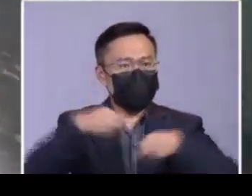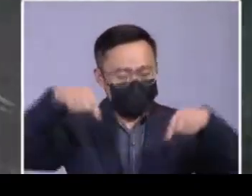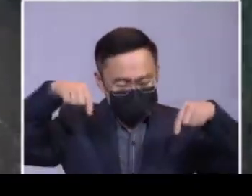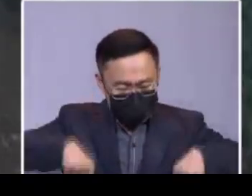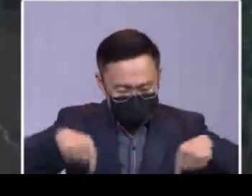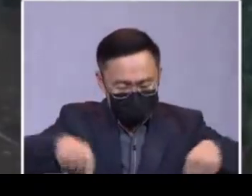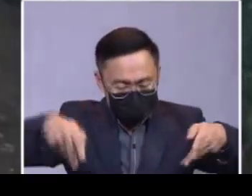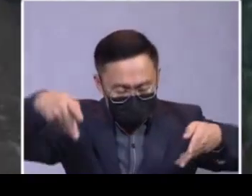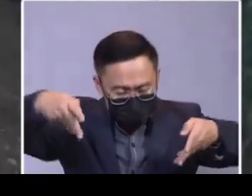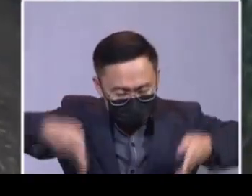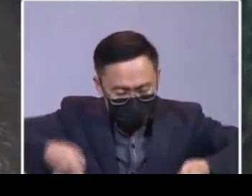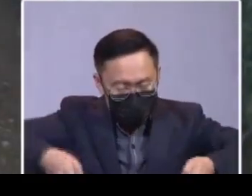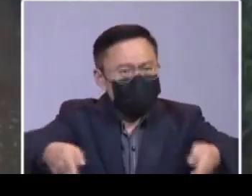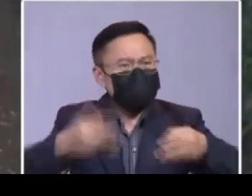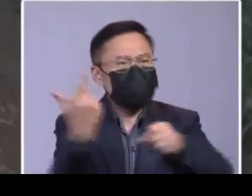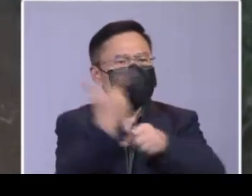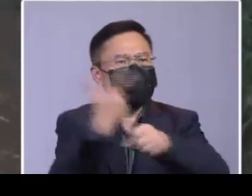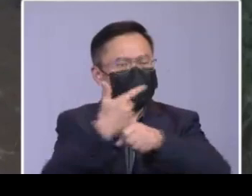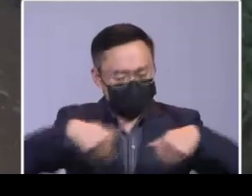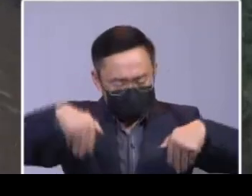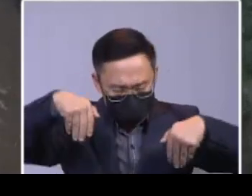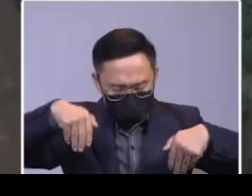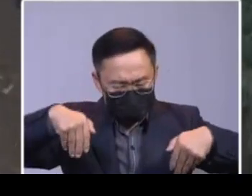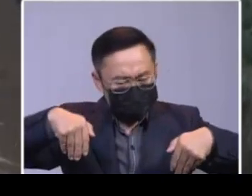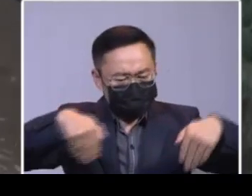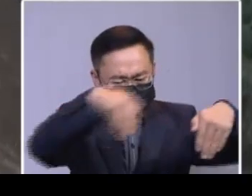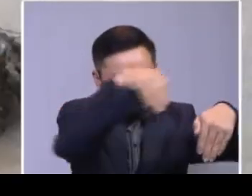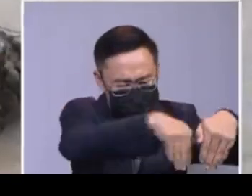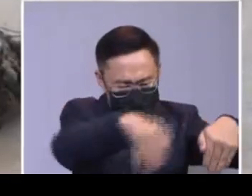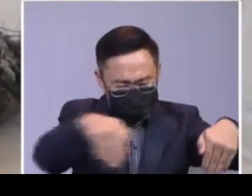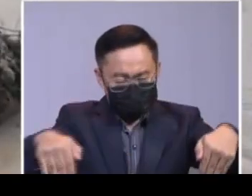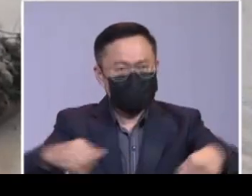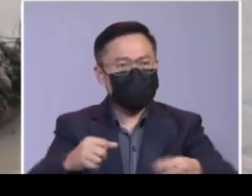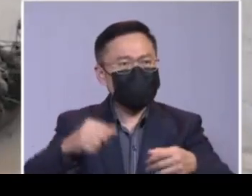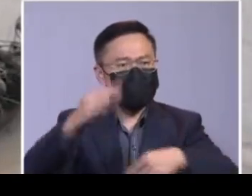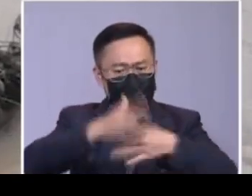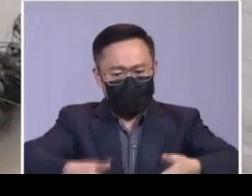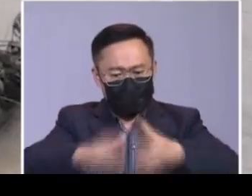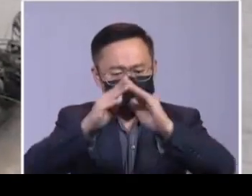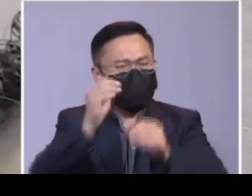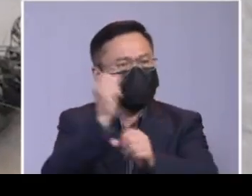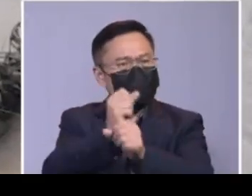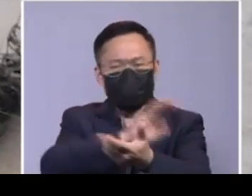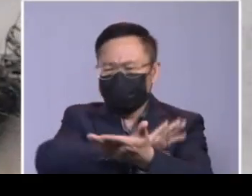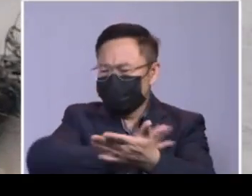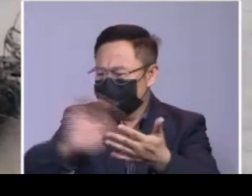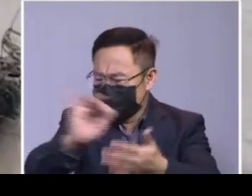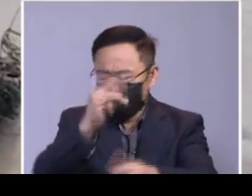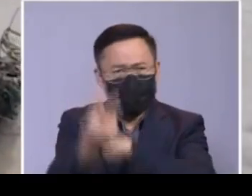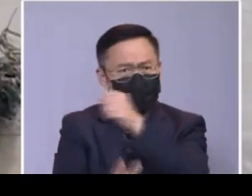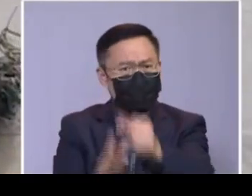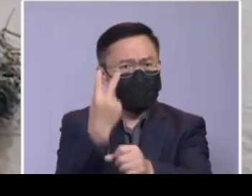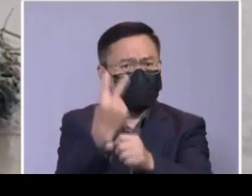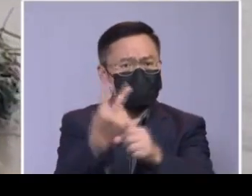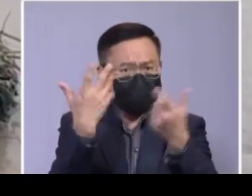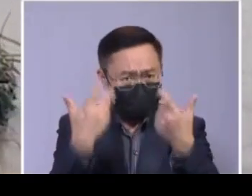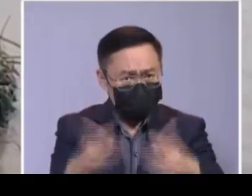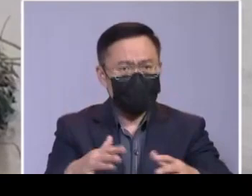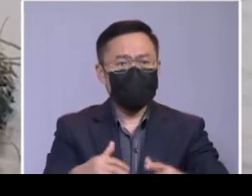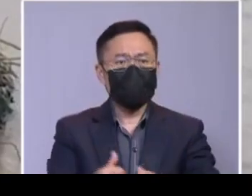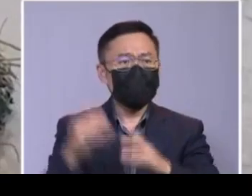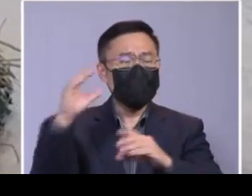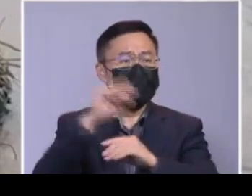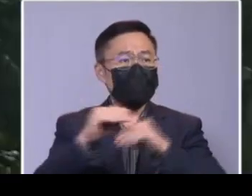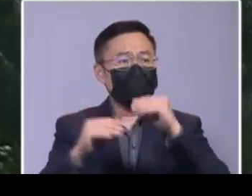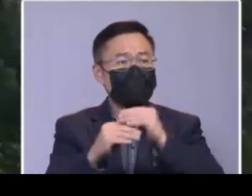ทางนายกเทศมนตรีเมืองป่าตองแล้วก็สมาชิกเทศบาลเนี่ยรับไปดูแลแก้ไขหน่อยได้ไหมแต่ก็อ้างว่าโครง